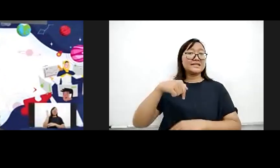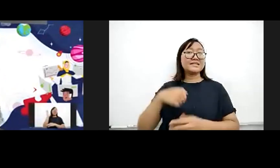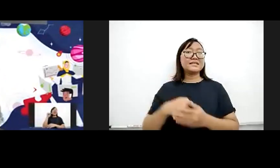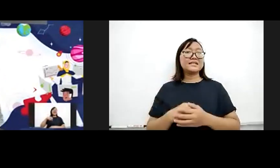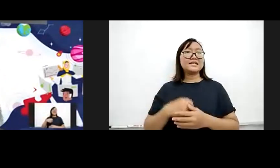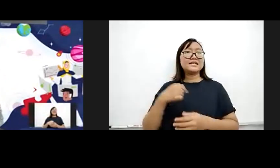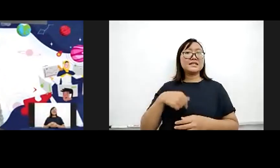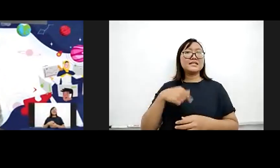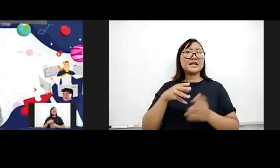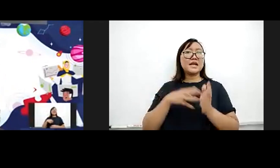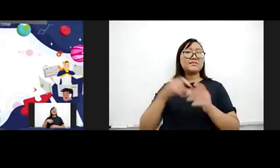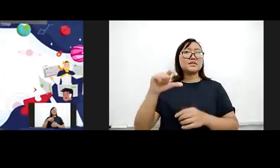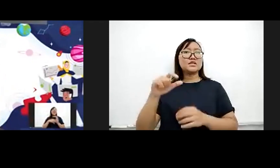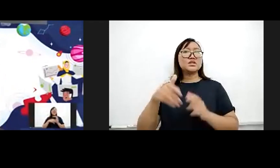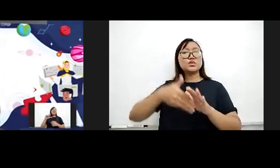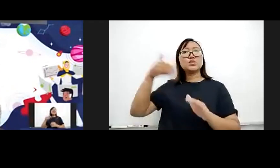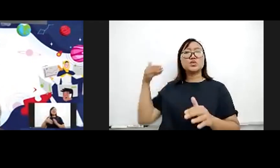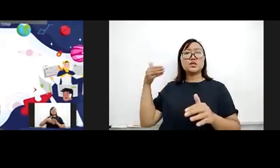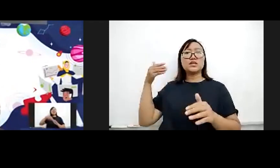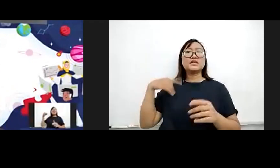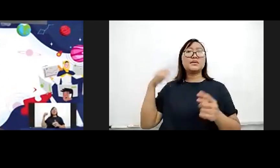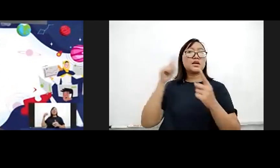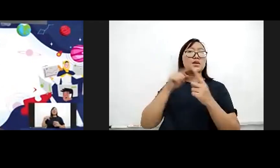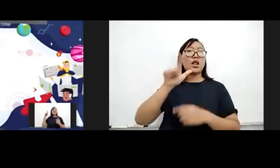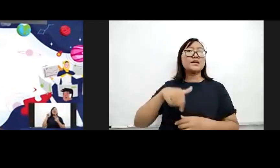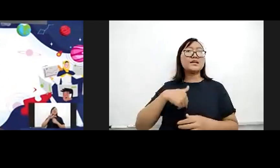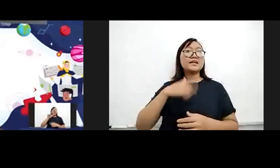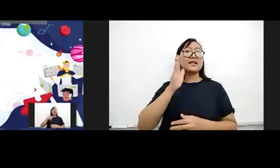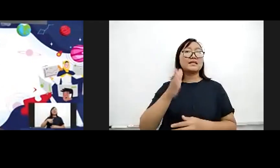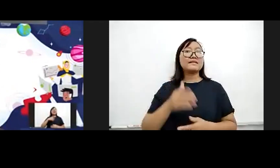sebagai MC undur diri sampai bertemu di penjelajahan selanjutnya